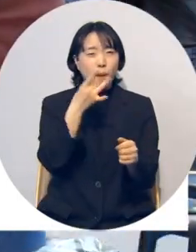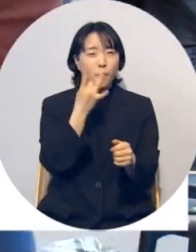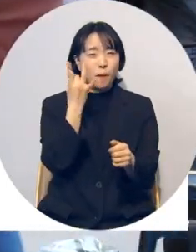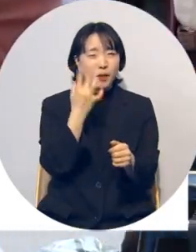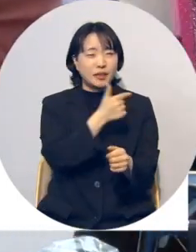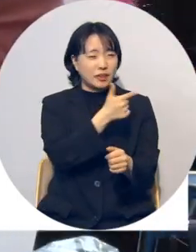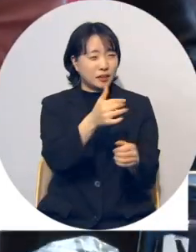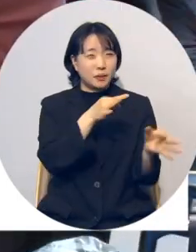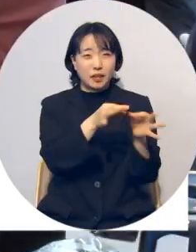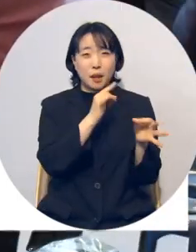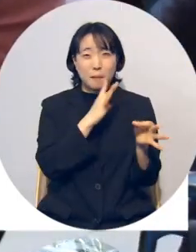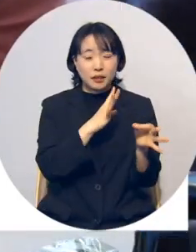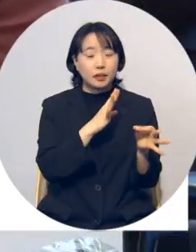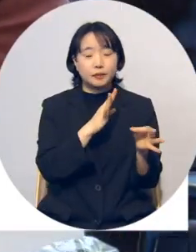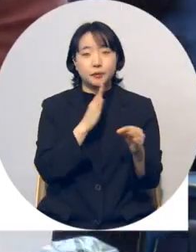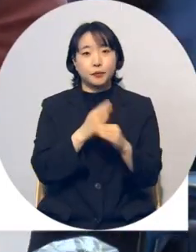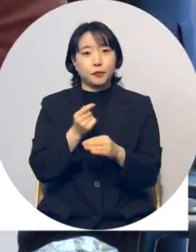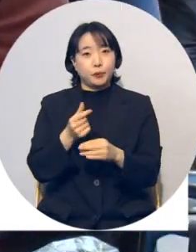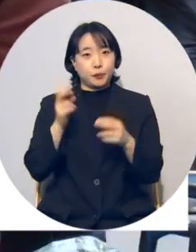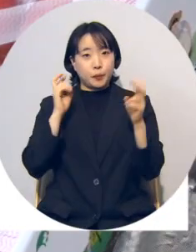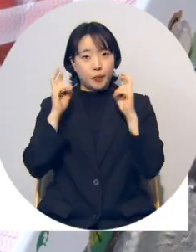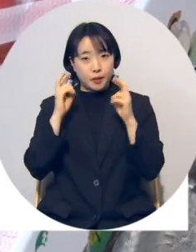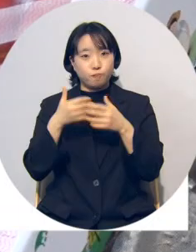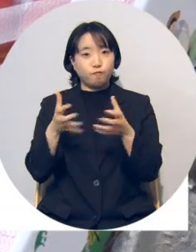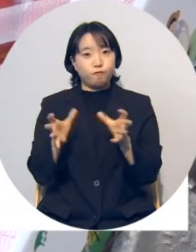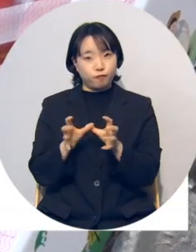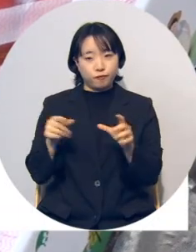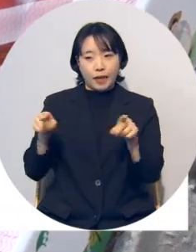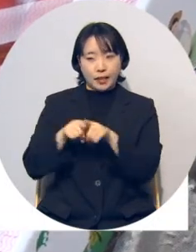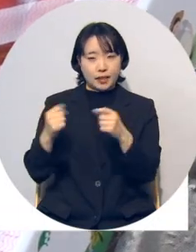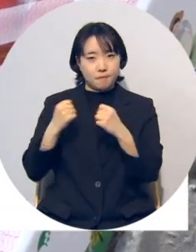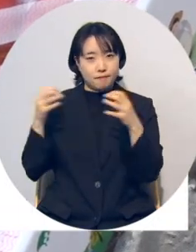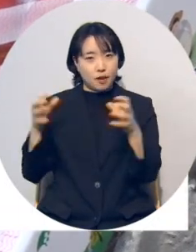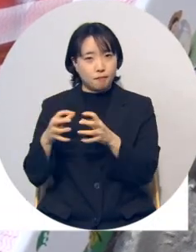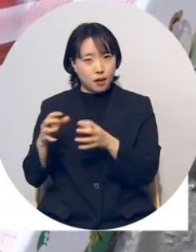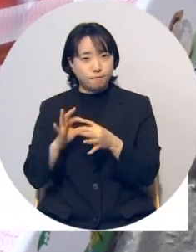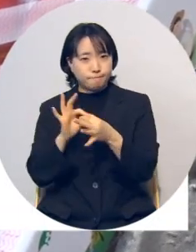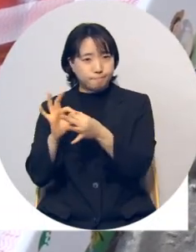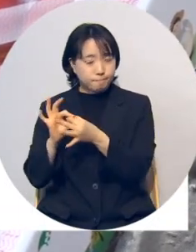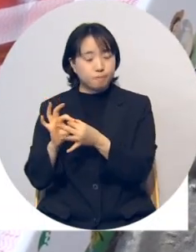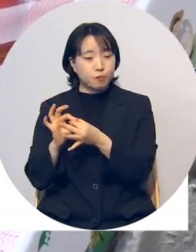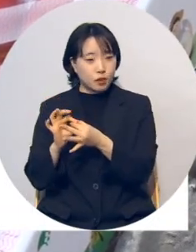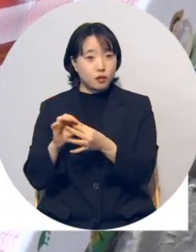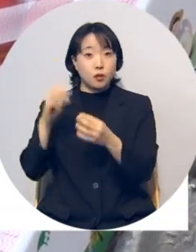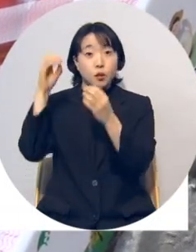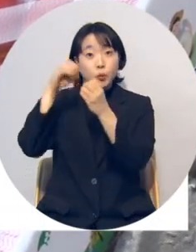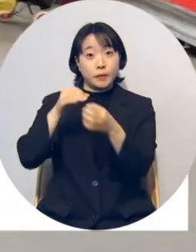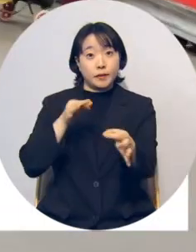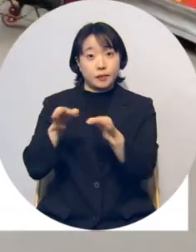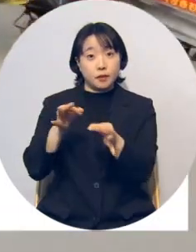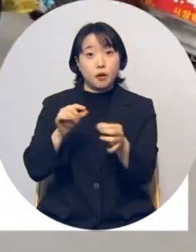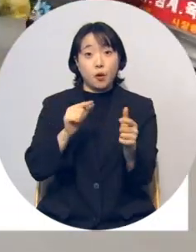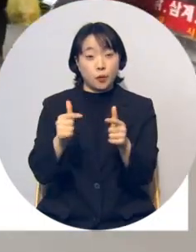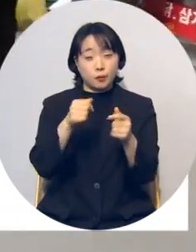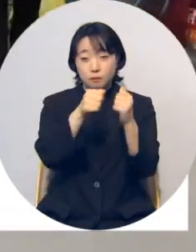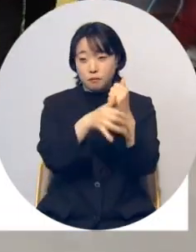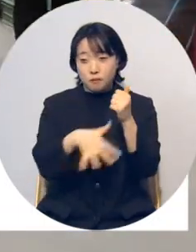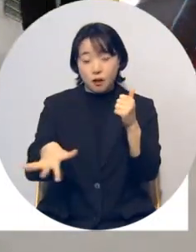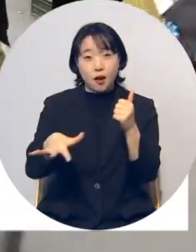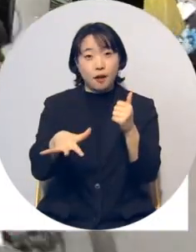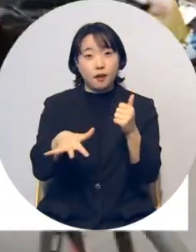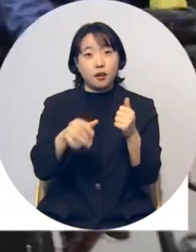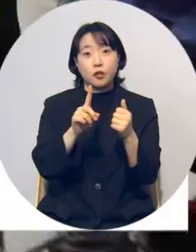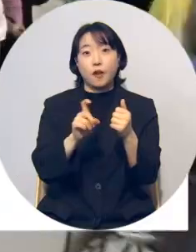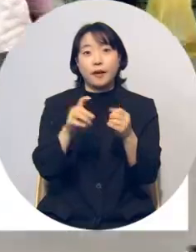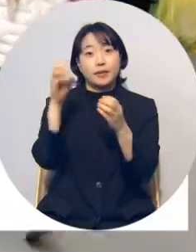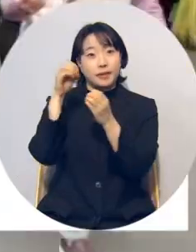이뤄졌으나 중소벤처기업부, 소상공인진흥공단 등 유관기관의 협력을 통해 오는 2일까지 서울시